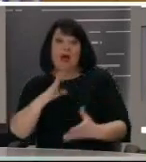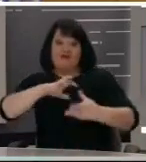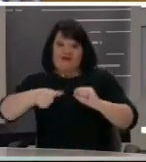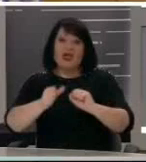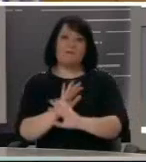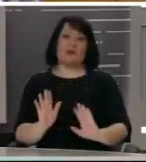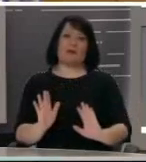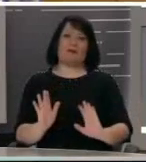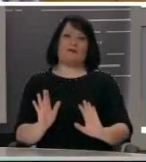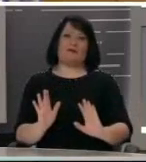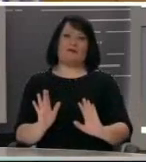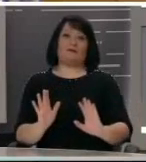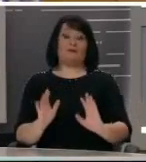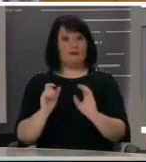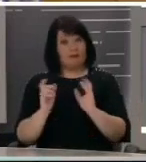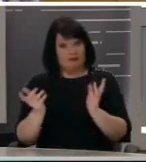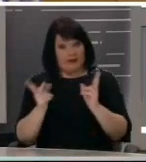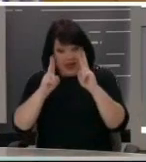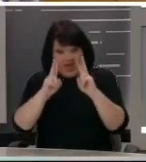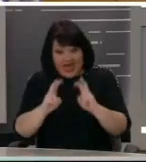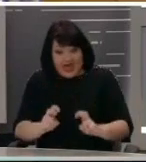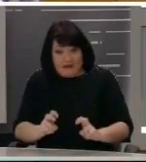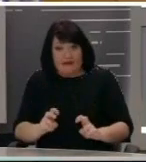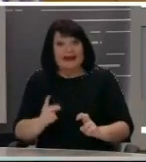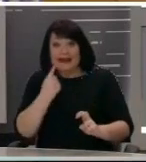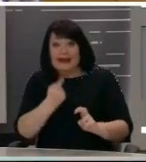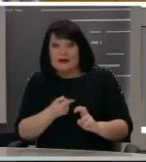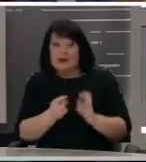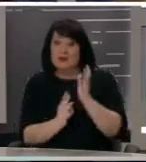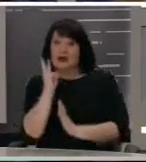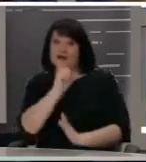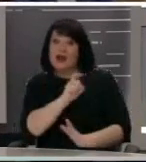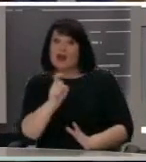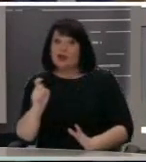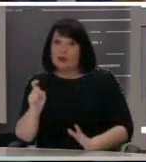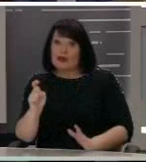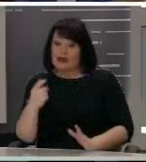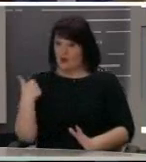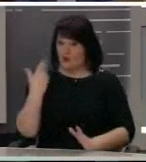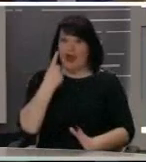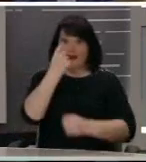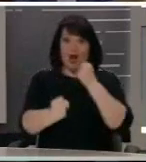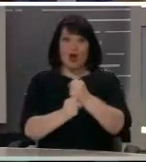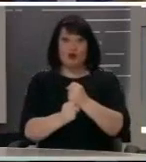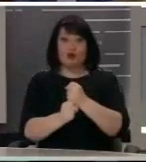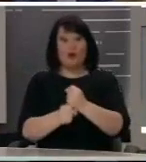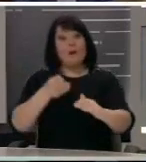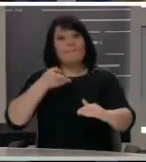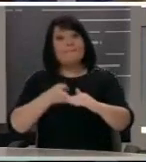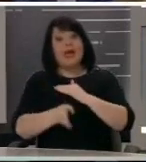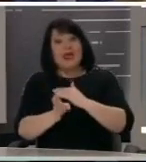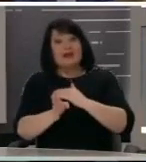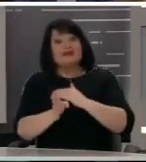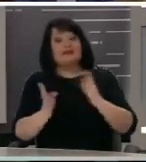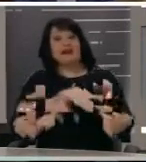ίδια έρευνα υπολογίζεται ότι 13 εκατομμύρια γυναίκες σε διάστημα 12 μηνών είχαν βιώσει κάποιας